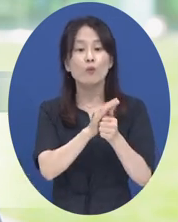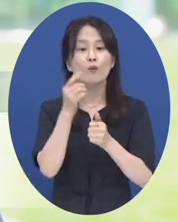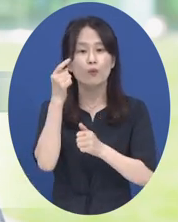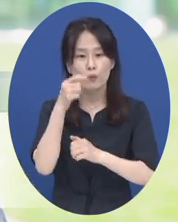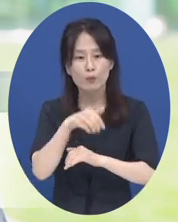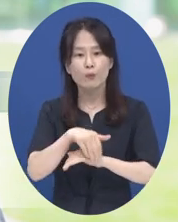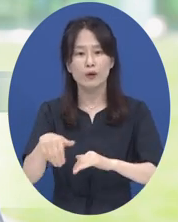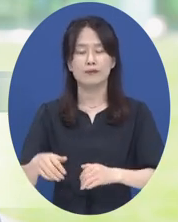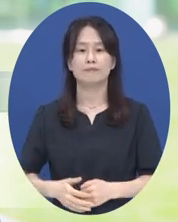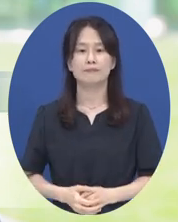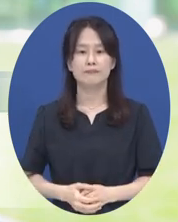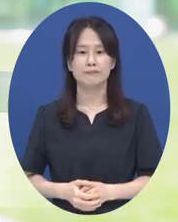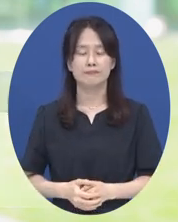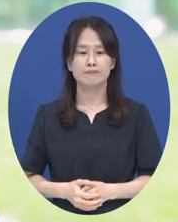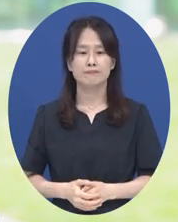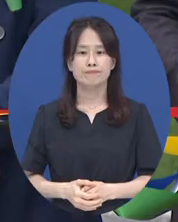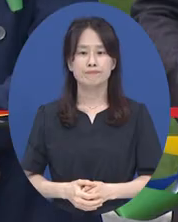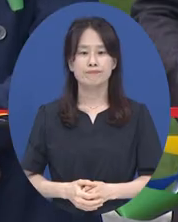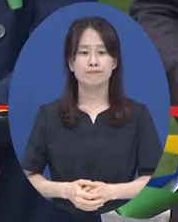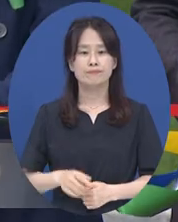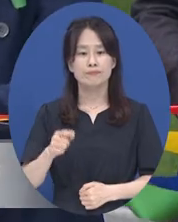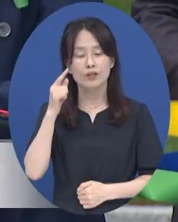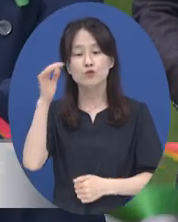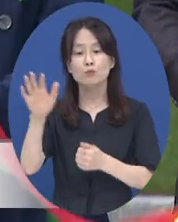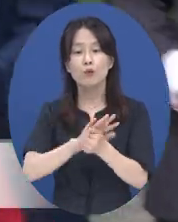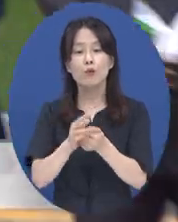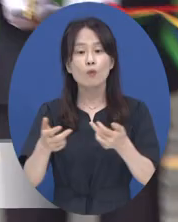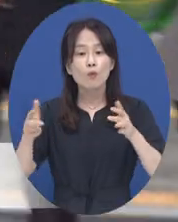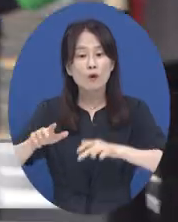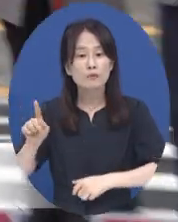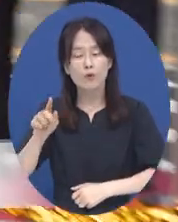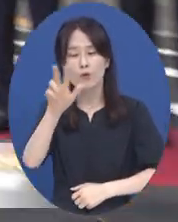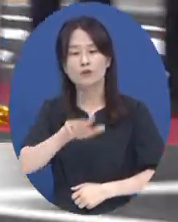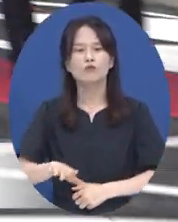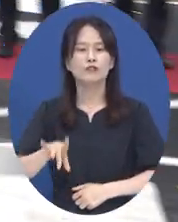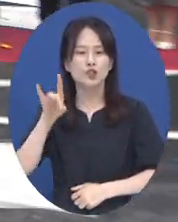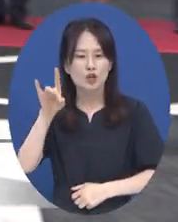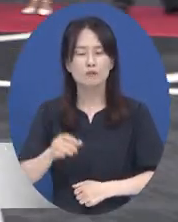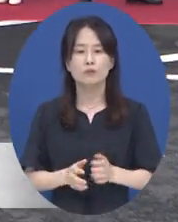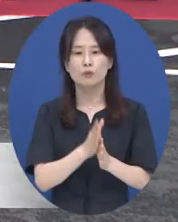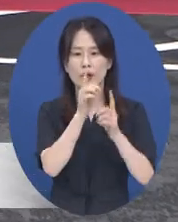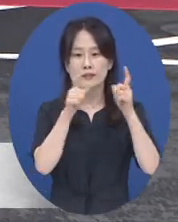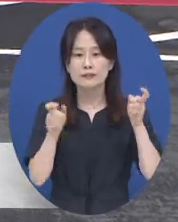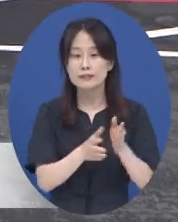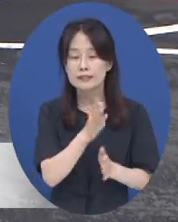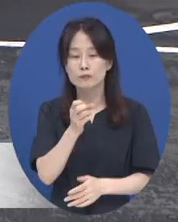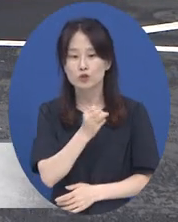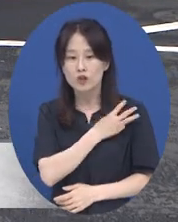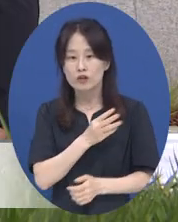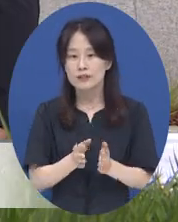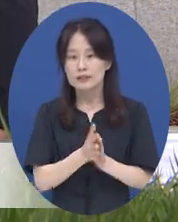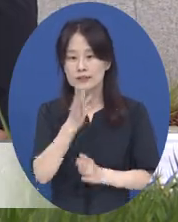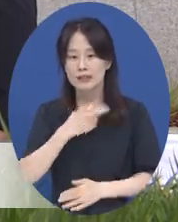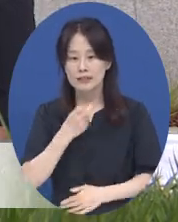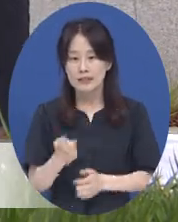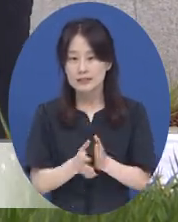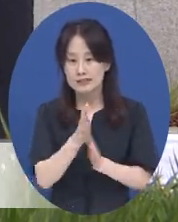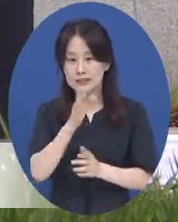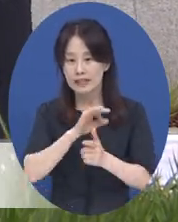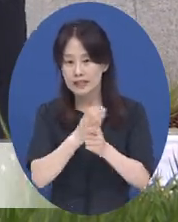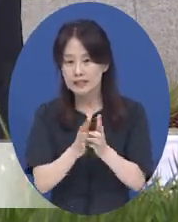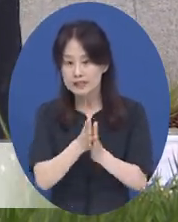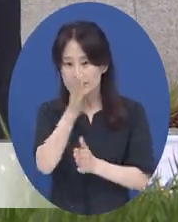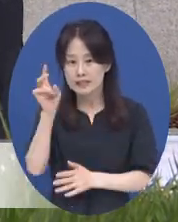그런 충분한 일자리도 제공할 그런 계획입니다. 한백산 추모공원은 전국 최초로 화성시와 부천시,